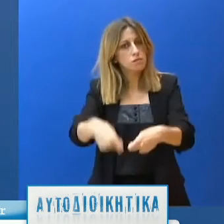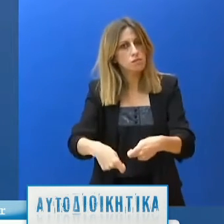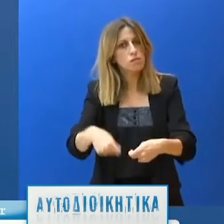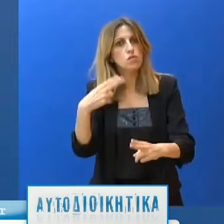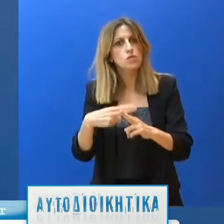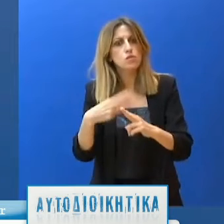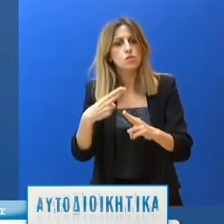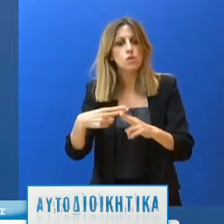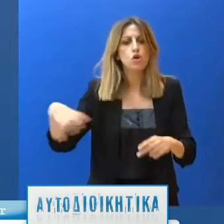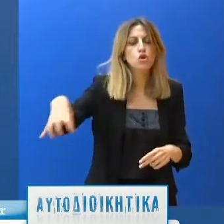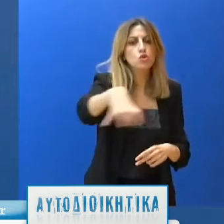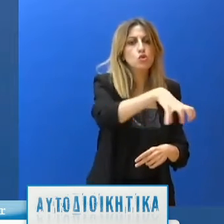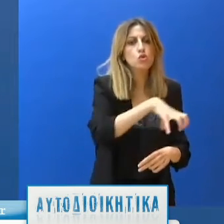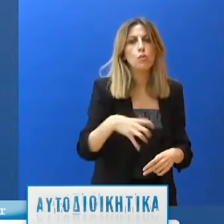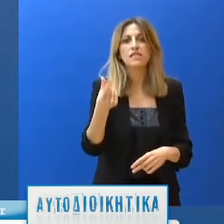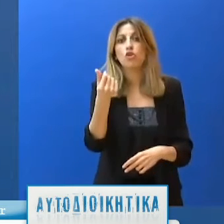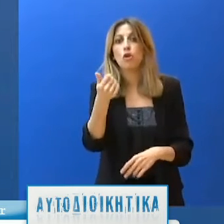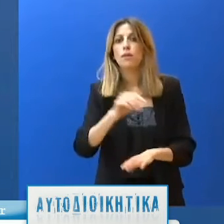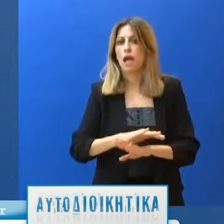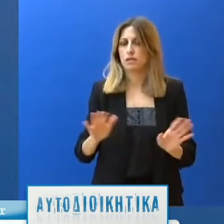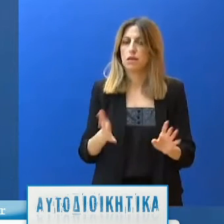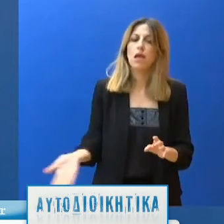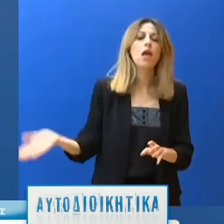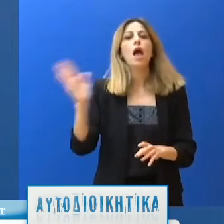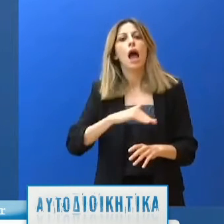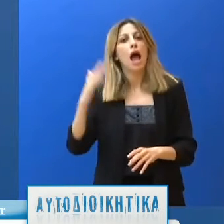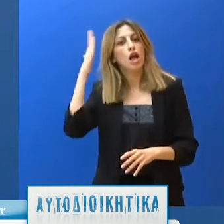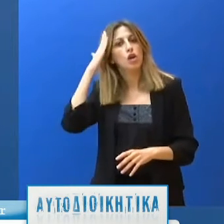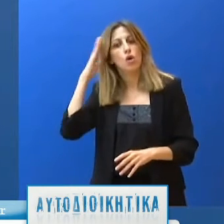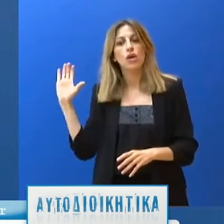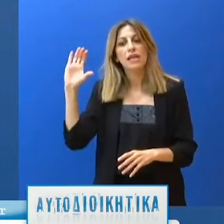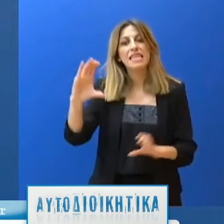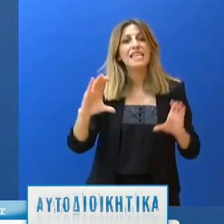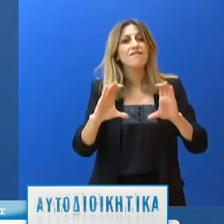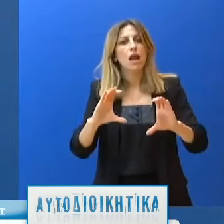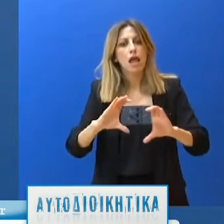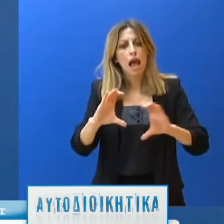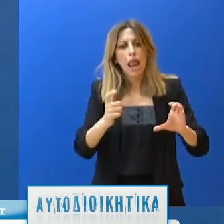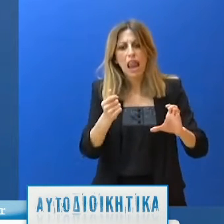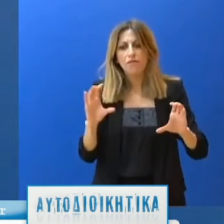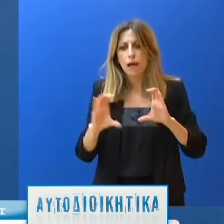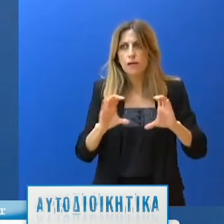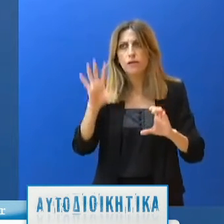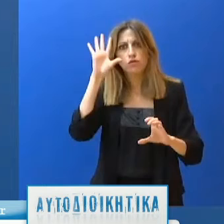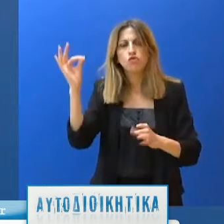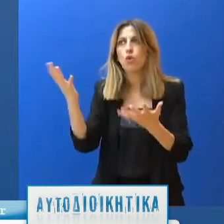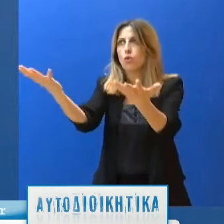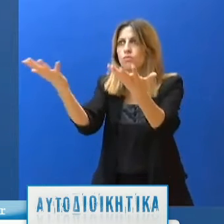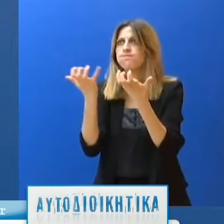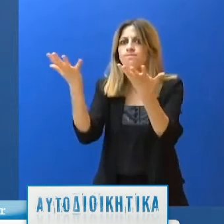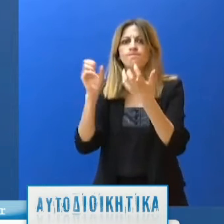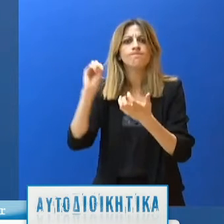οικονομίας. Συνεπενδυτικό κεφάλαιο για equity για προσέλκυση ξένων θεσμικών επενδυτών με στόχο τη